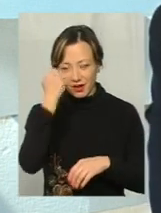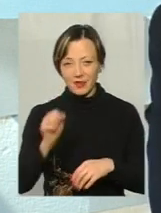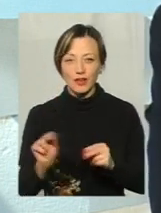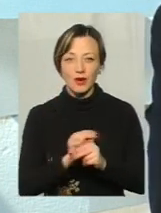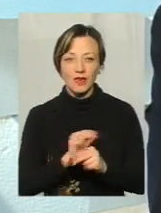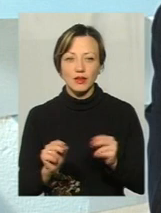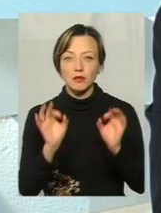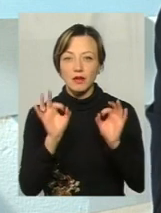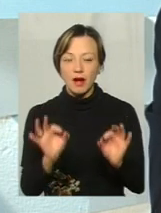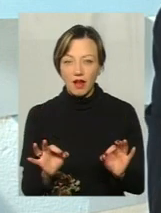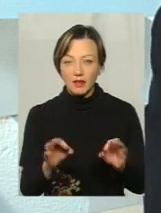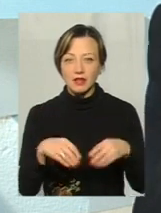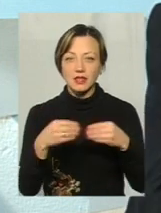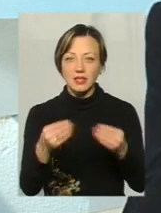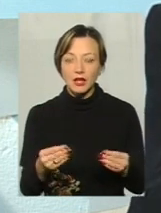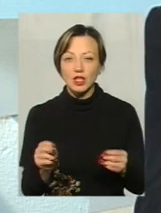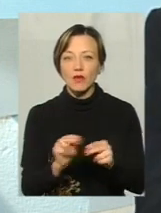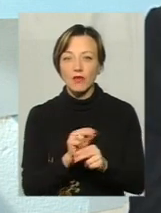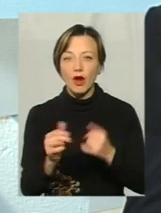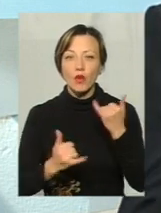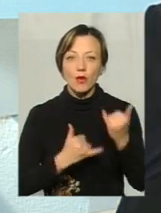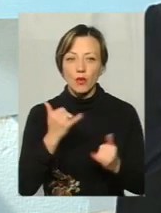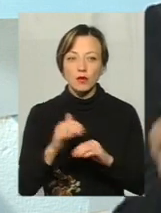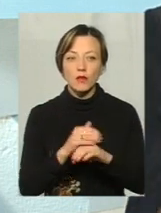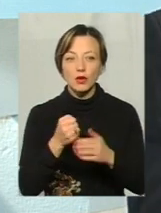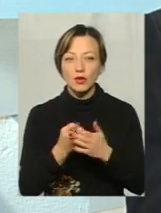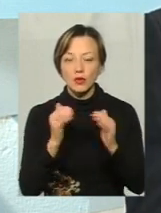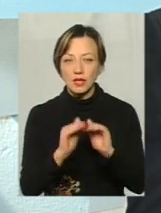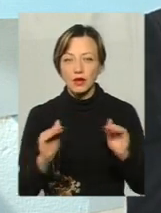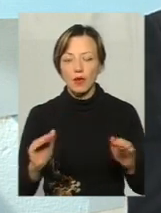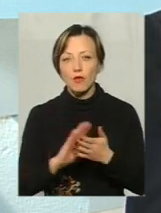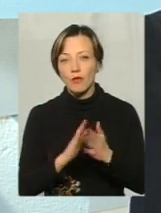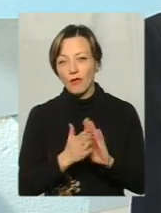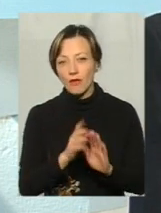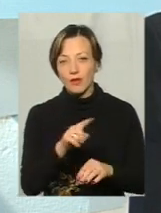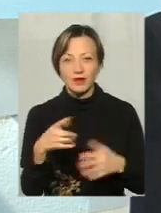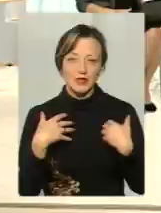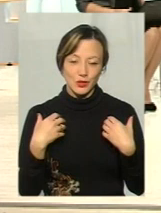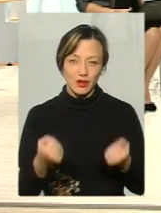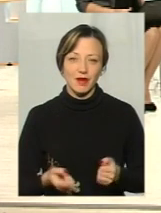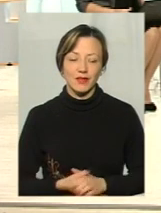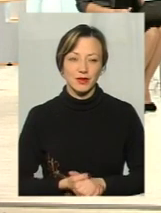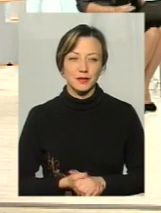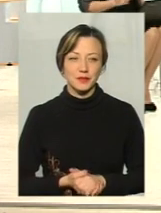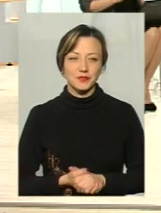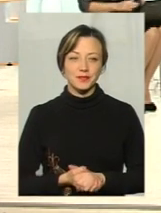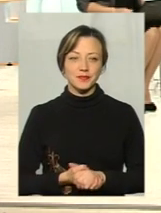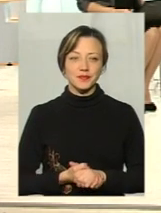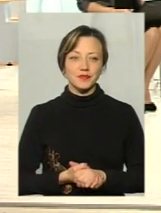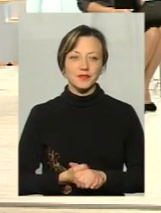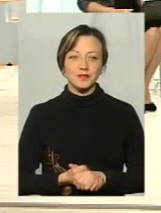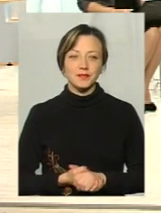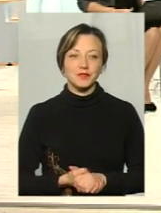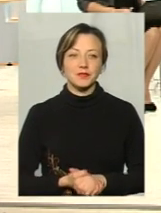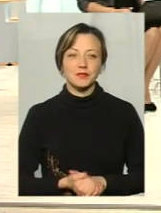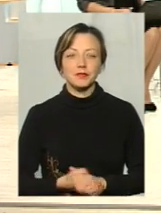правильно назначене лікування, уход, доброта до них, умови, вони виздоравлюють. Дякую, пане Леонід, за вашу